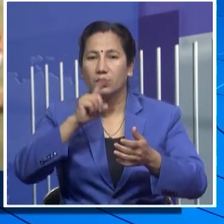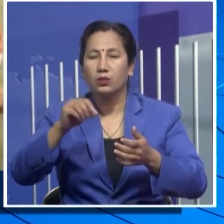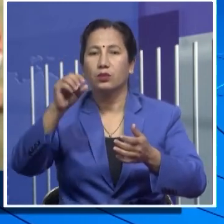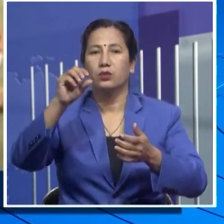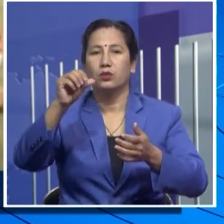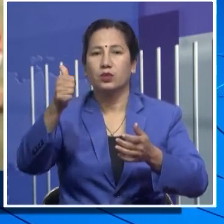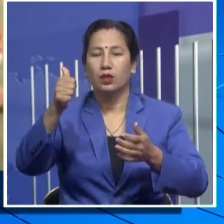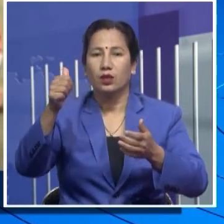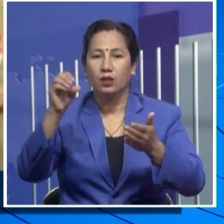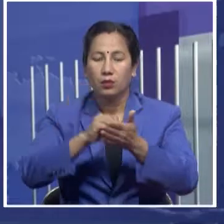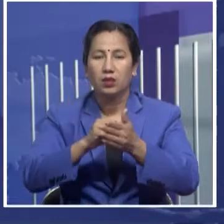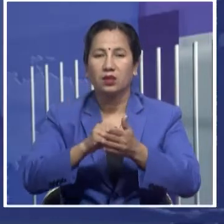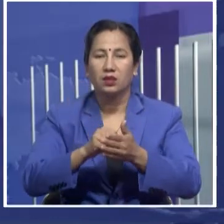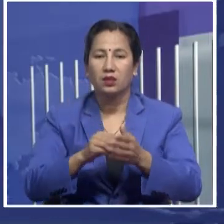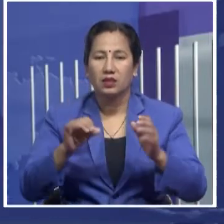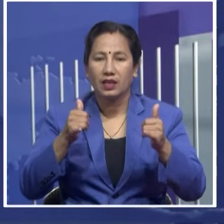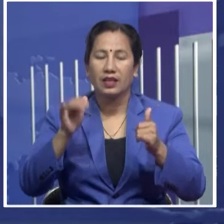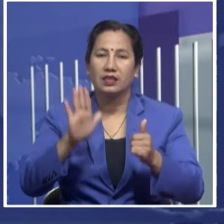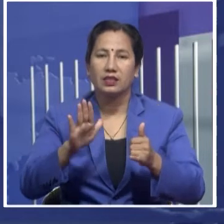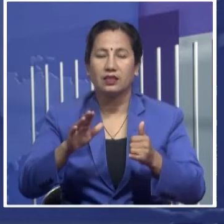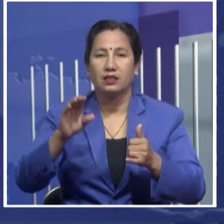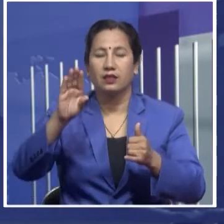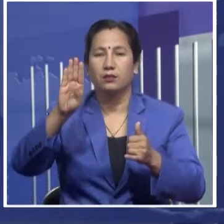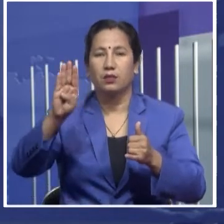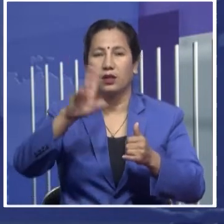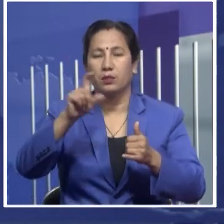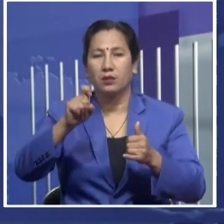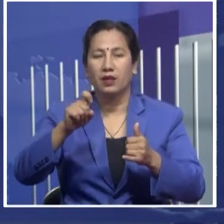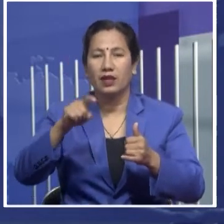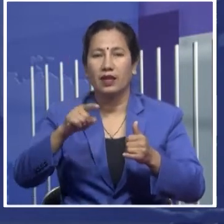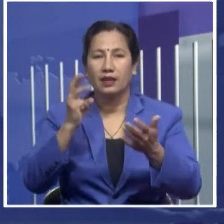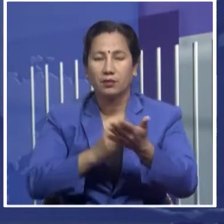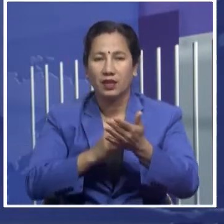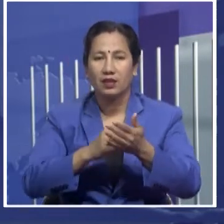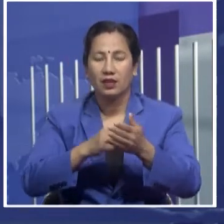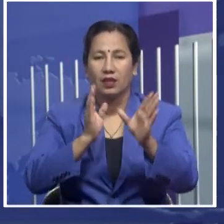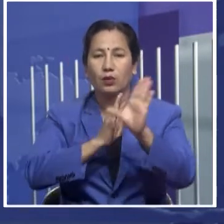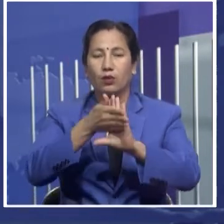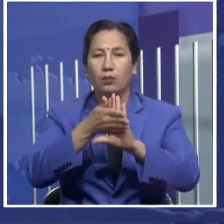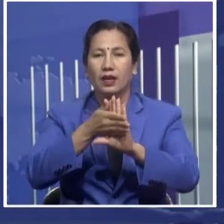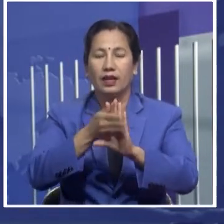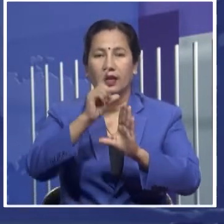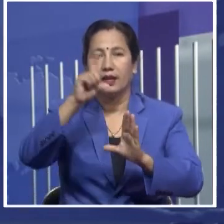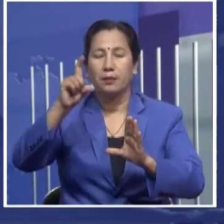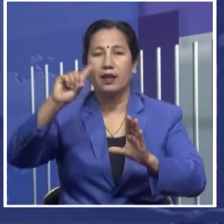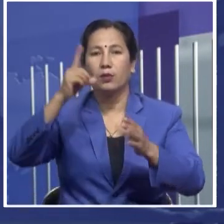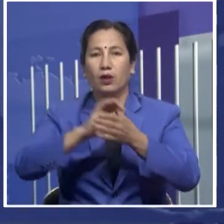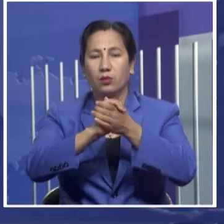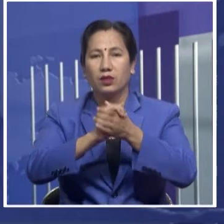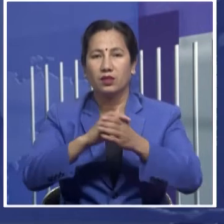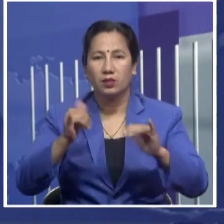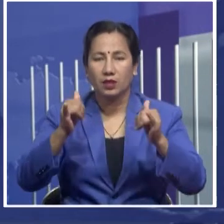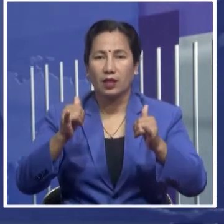6 पटक भिडेका छन्। विमल घरती मगरले गरेको एकमात्र गोलमा नेपालले पहिलो मैत्रीपूर्ण